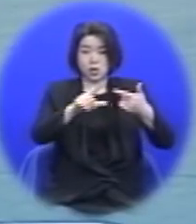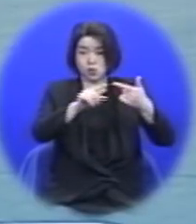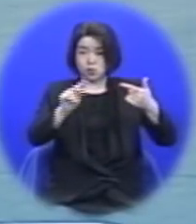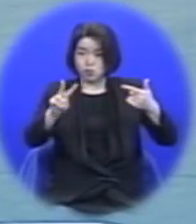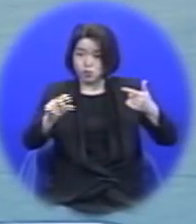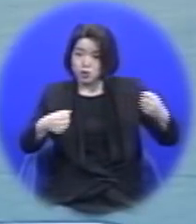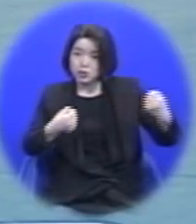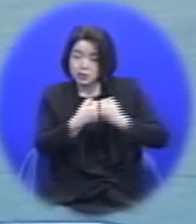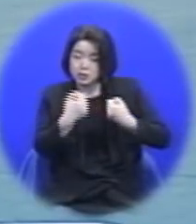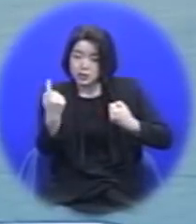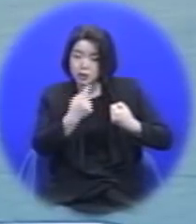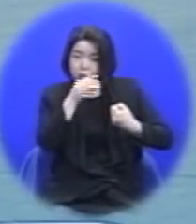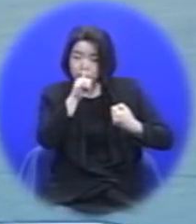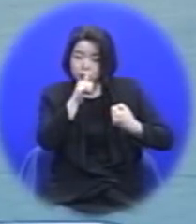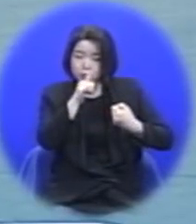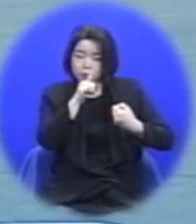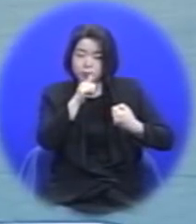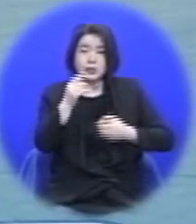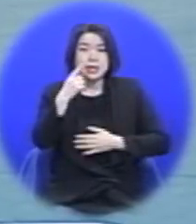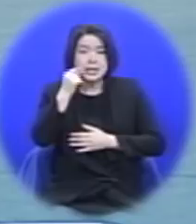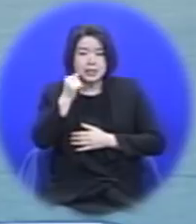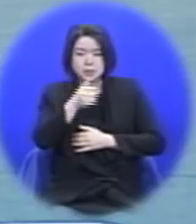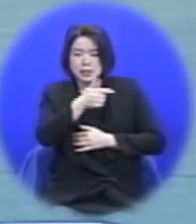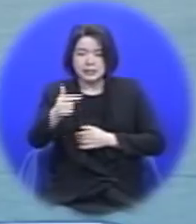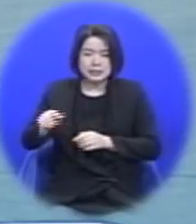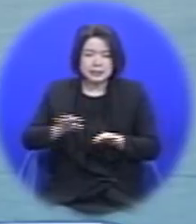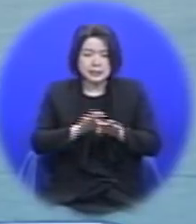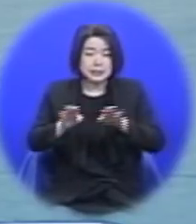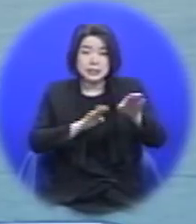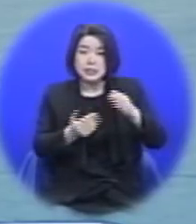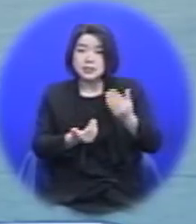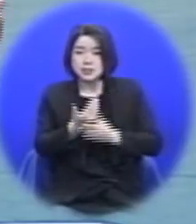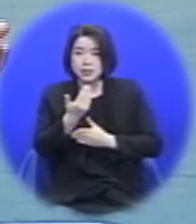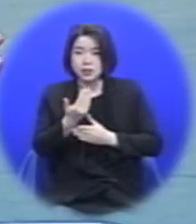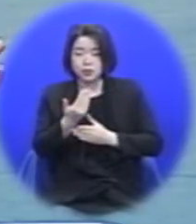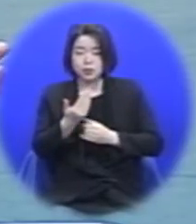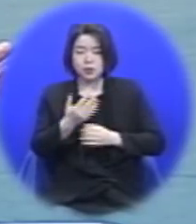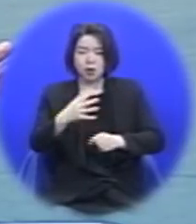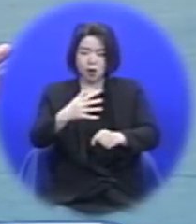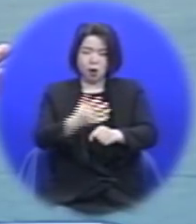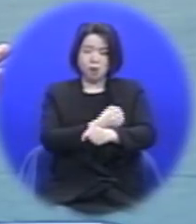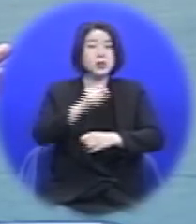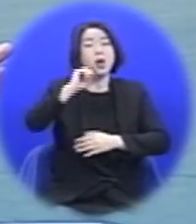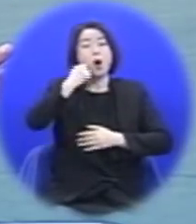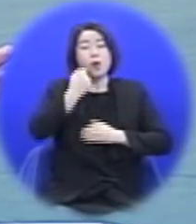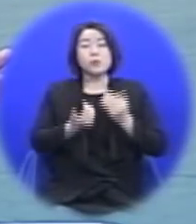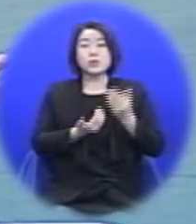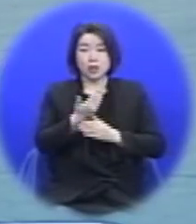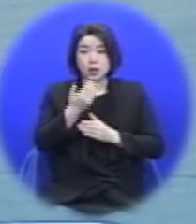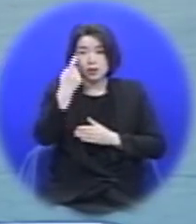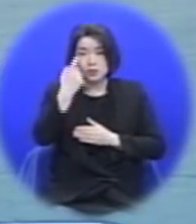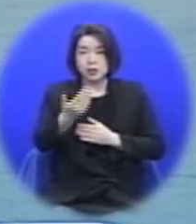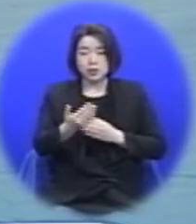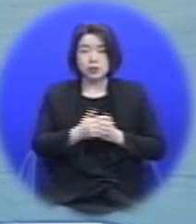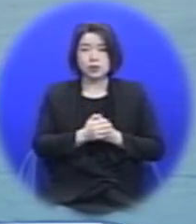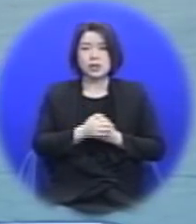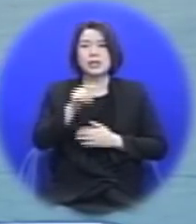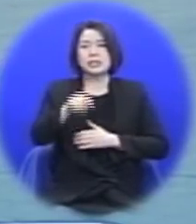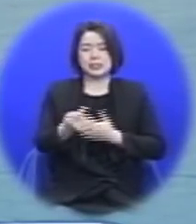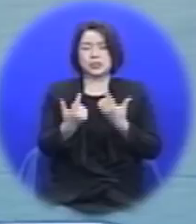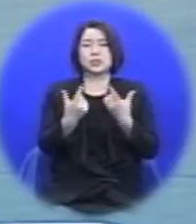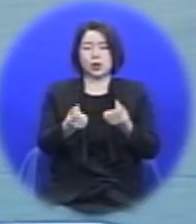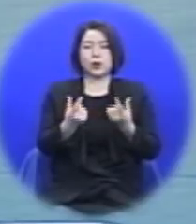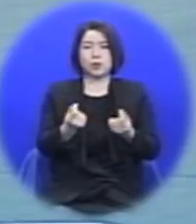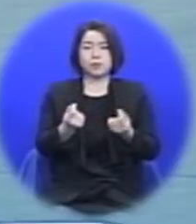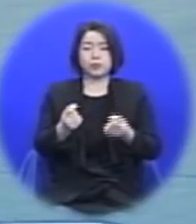터지고 일본의 대지진이 일어나고 그래서 엄청난 어려움들이 생겼잖아요. 그와 꼭 같이